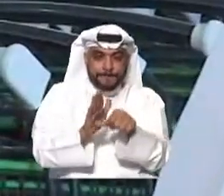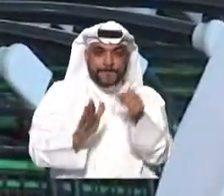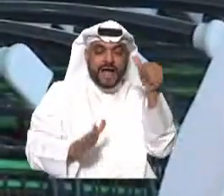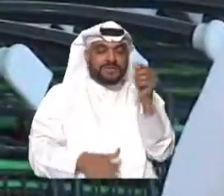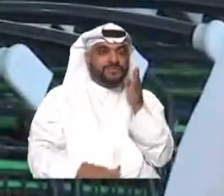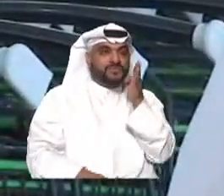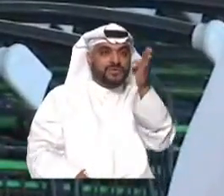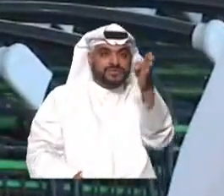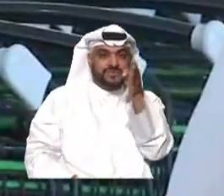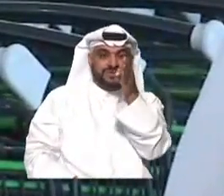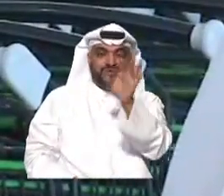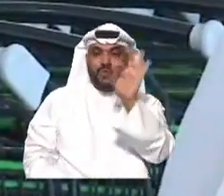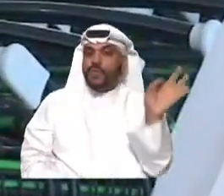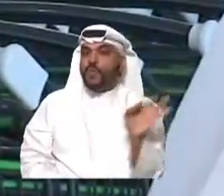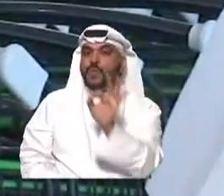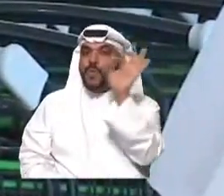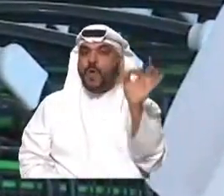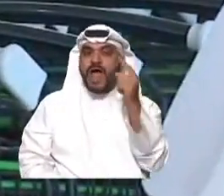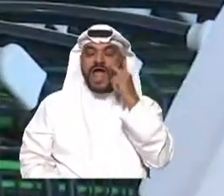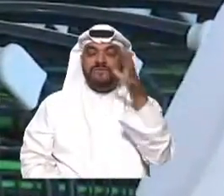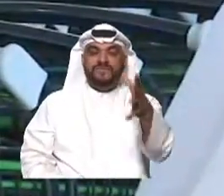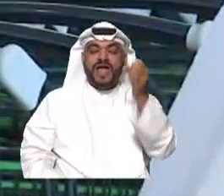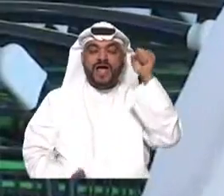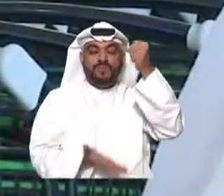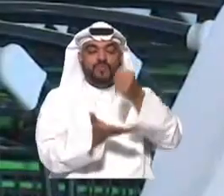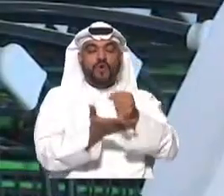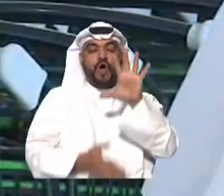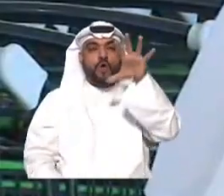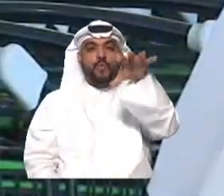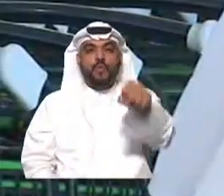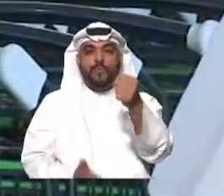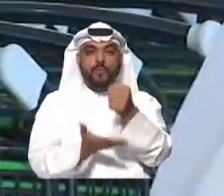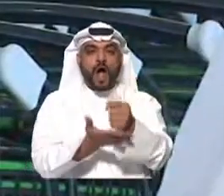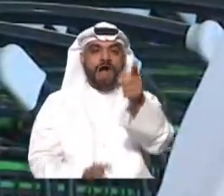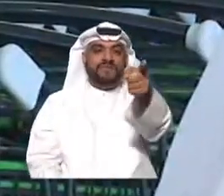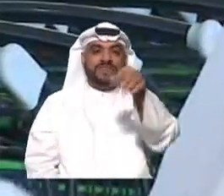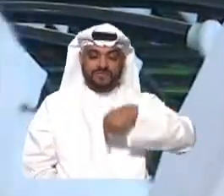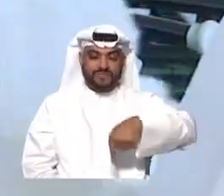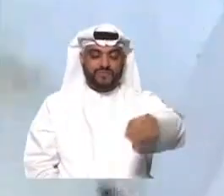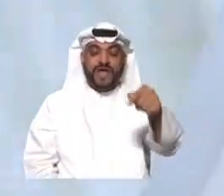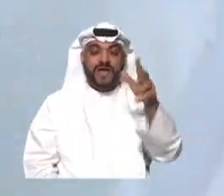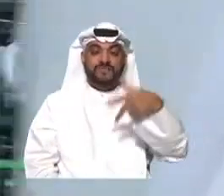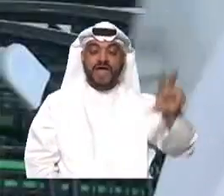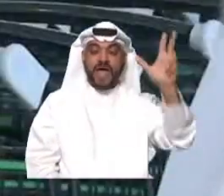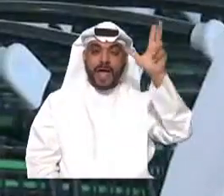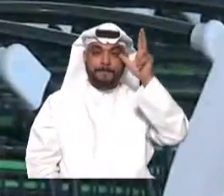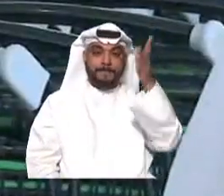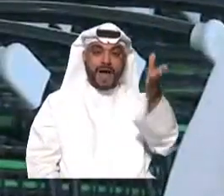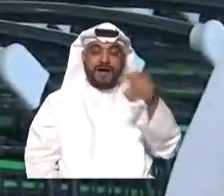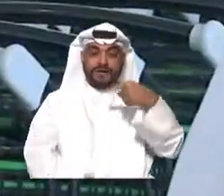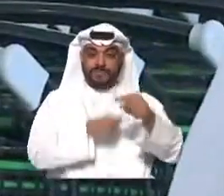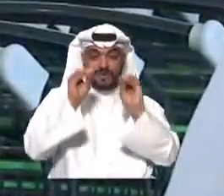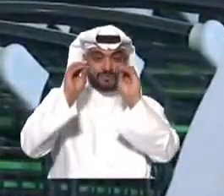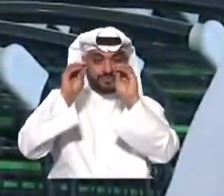المتواجدة في محافظة مبارك الكبير بعمل جولات ميدانية وعمل